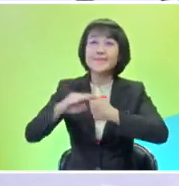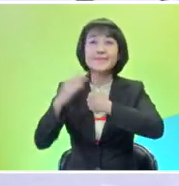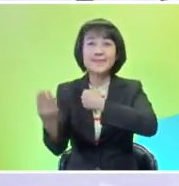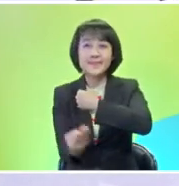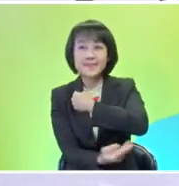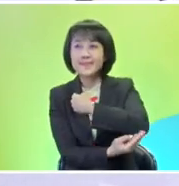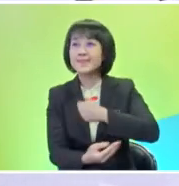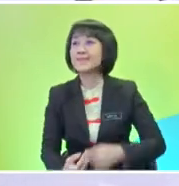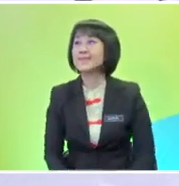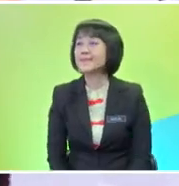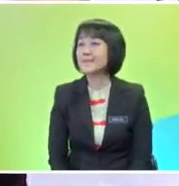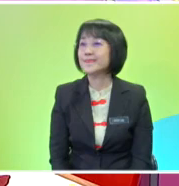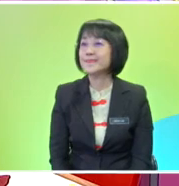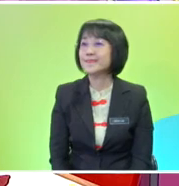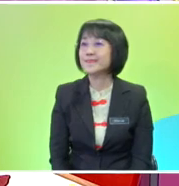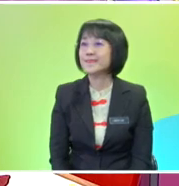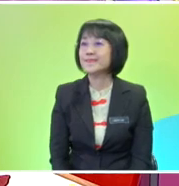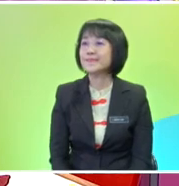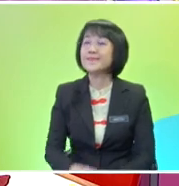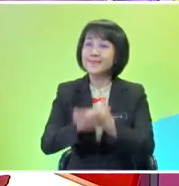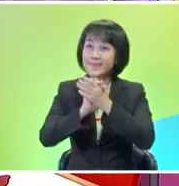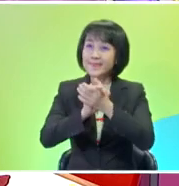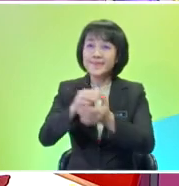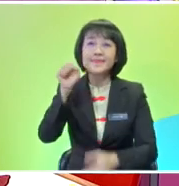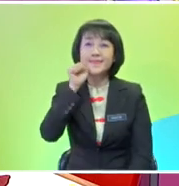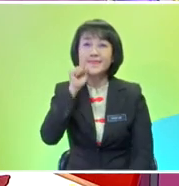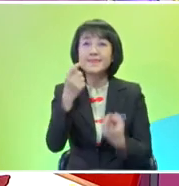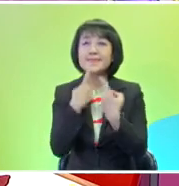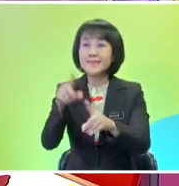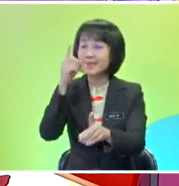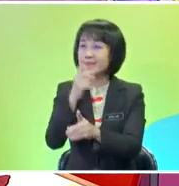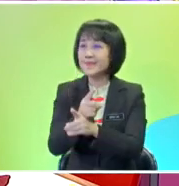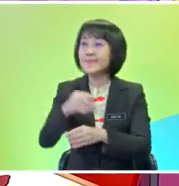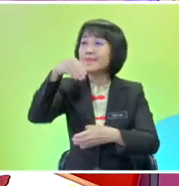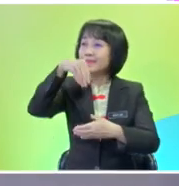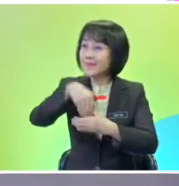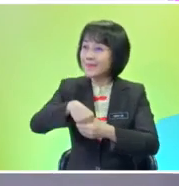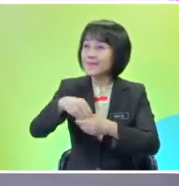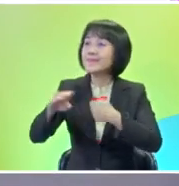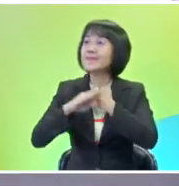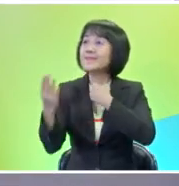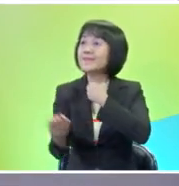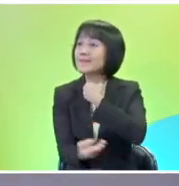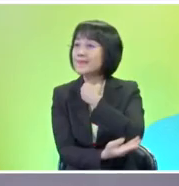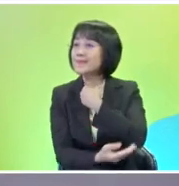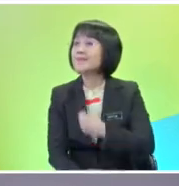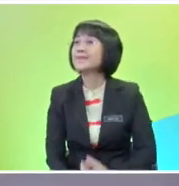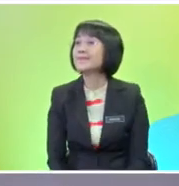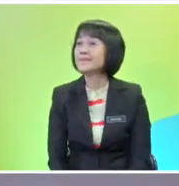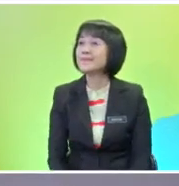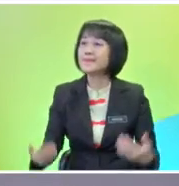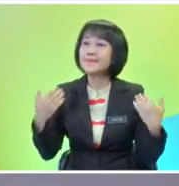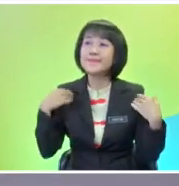bakul okey H bolehatkan tahniah sekali lagi dalam bakul dan kita ada